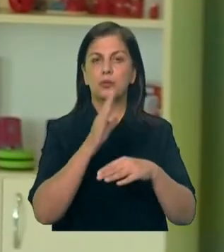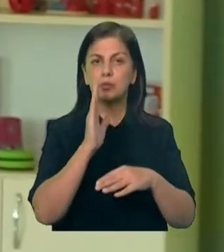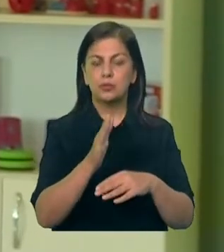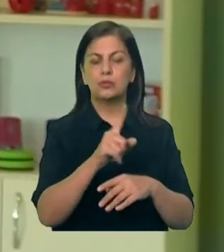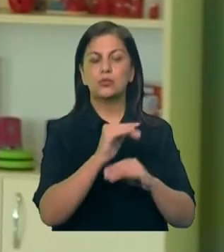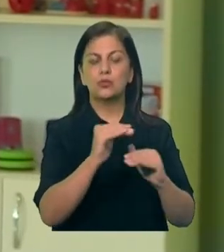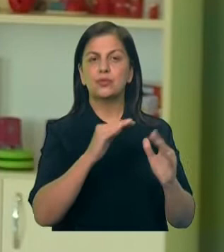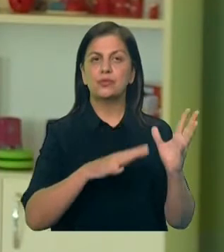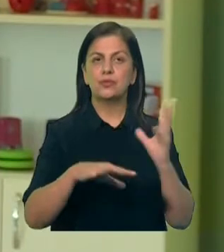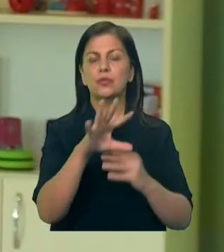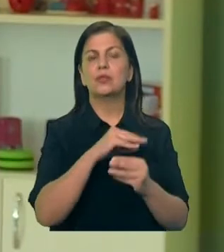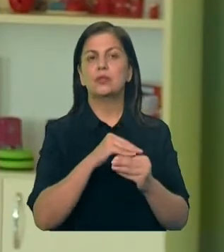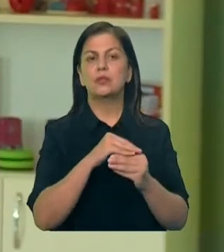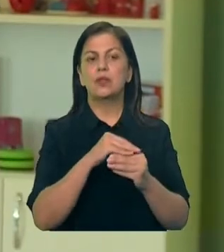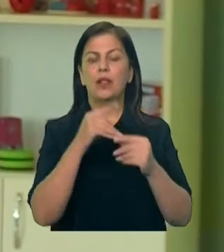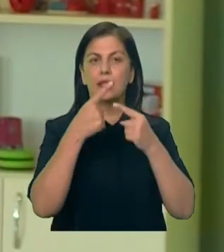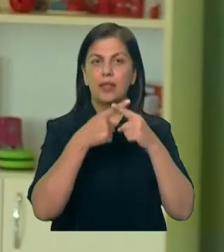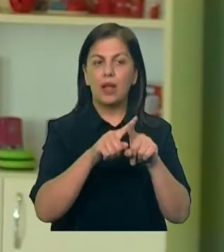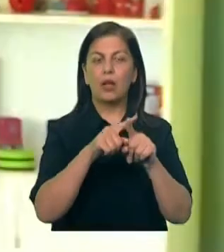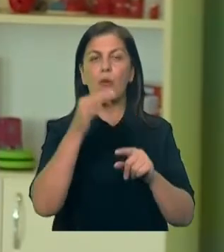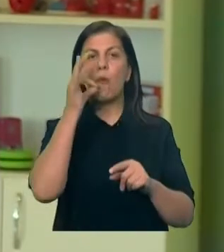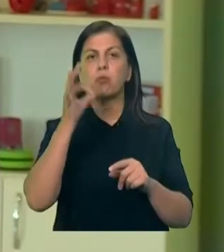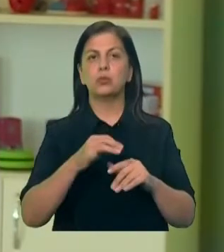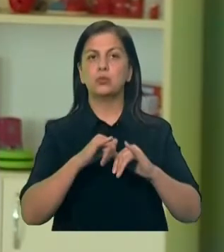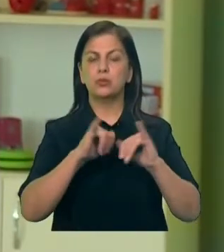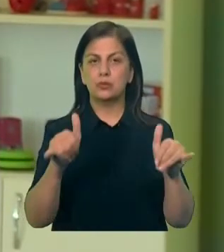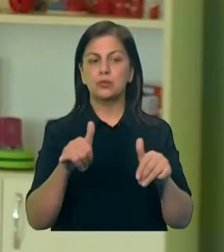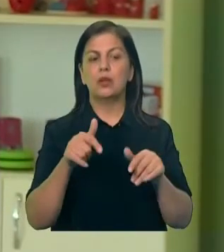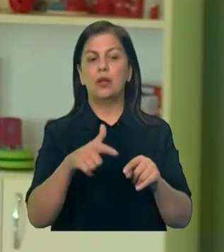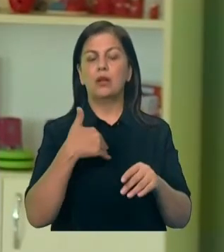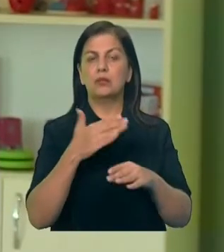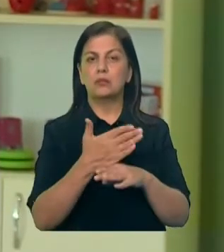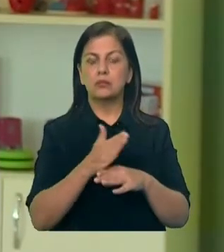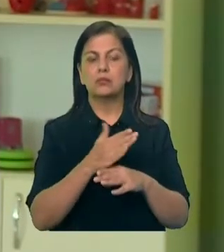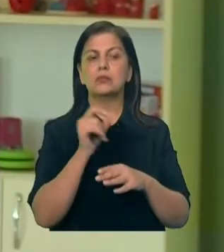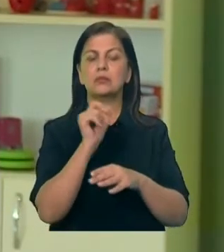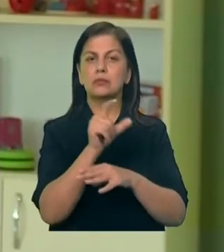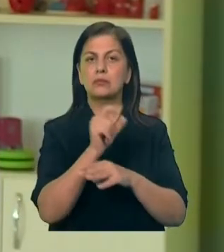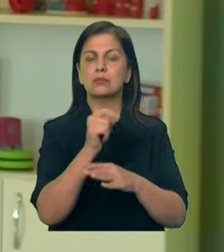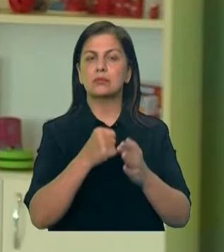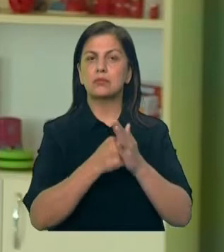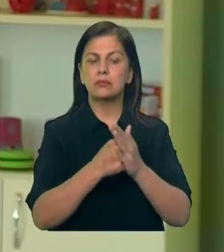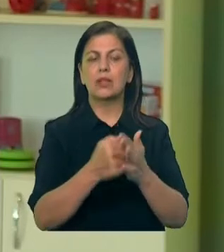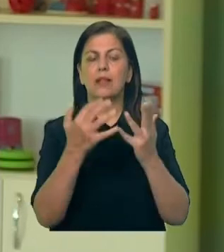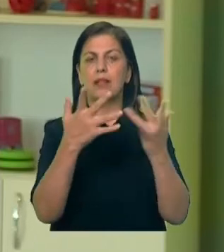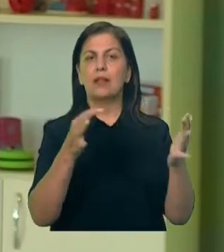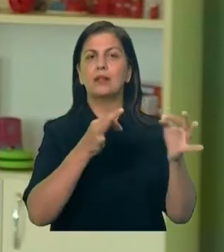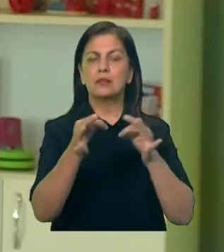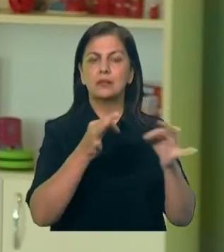bu uşaqlarla xidməti daha da təkmilləşdirilsin. Sosial Xidmətlər Agentliyinin sosial sifarişə əsasında müxtəlif